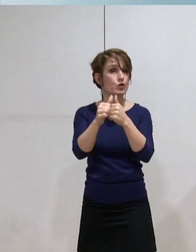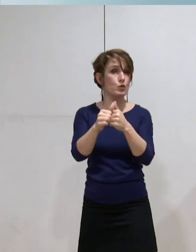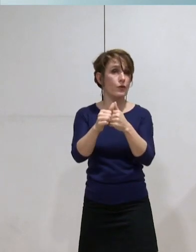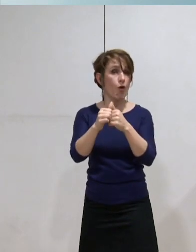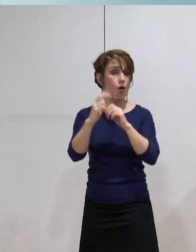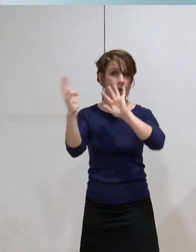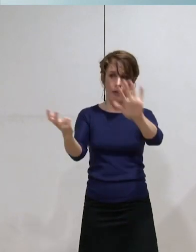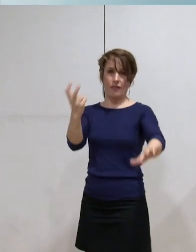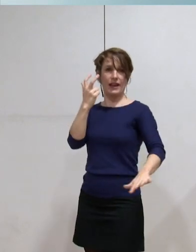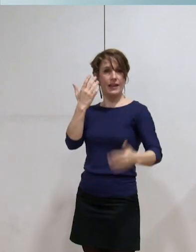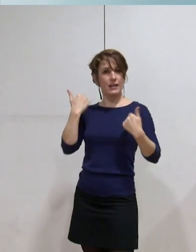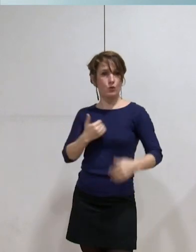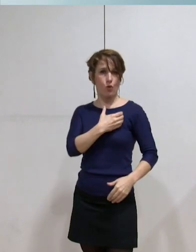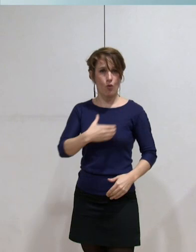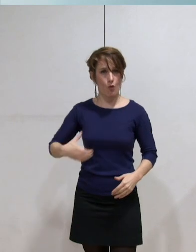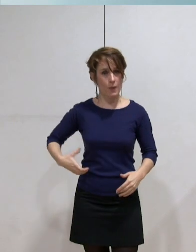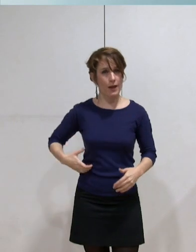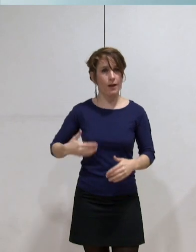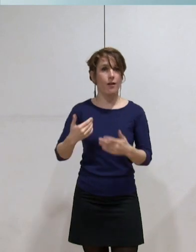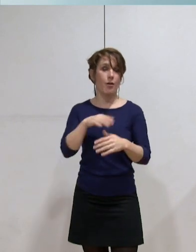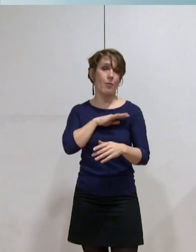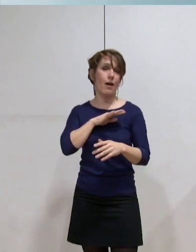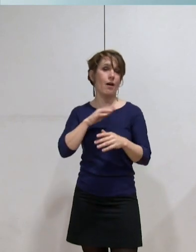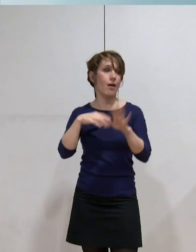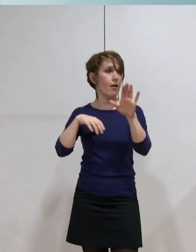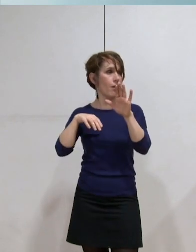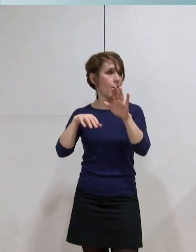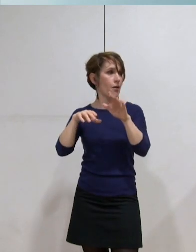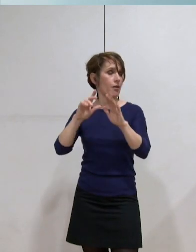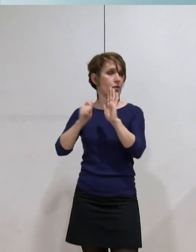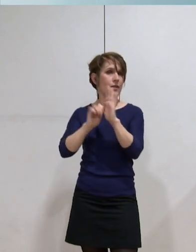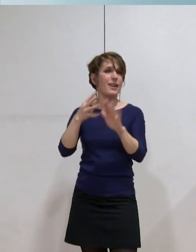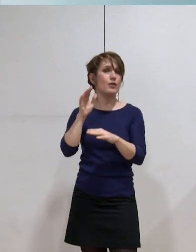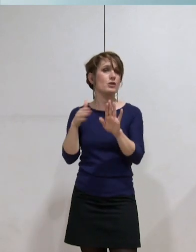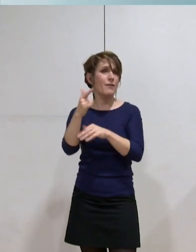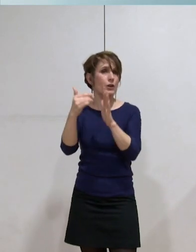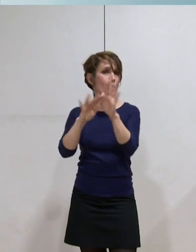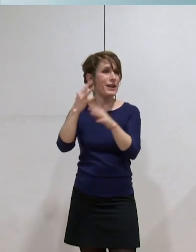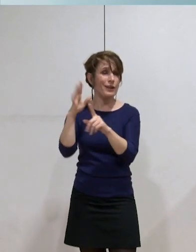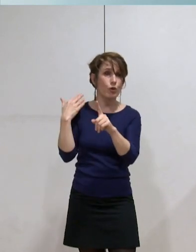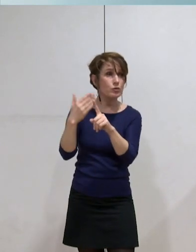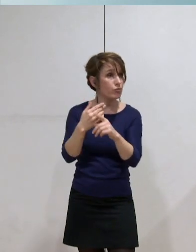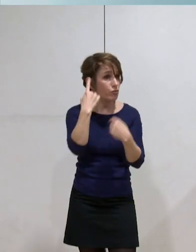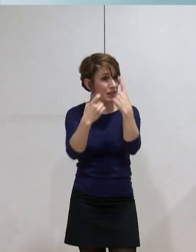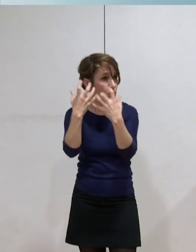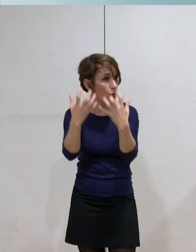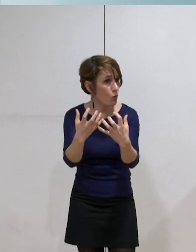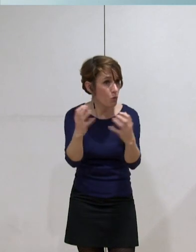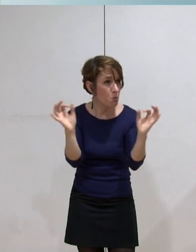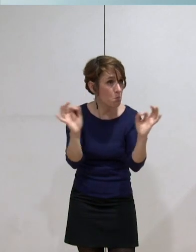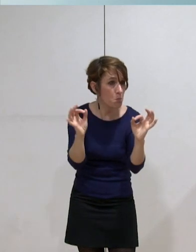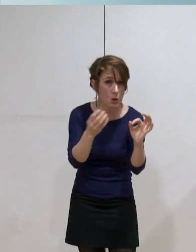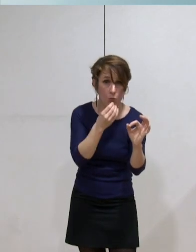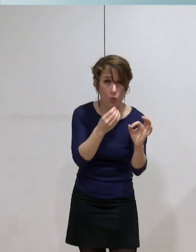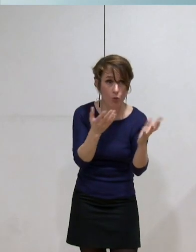pouvoir au maire du délibération du 14 avril 2014 il a-t-il des questions particulières non c'est